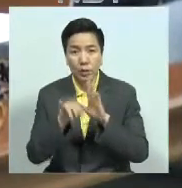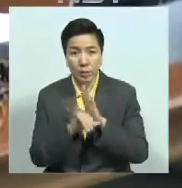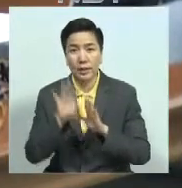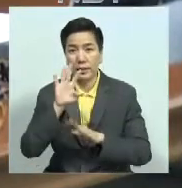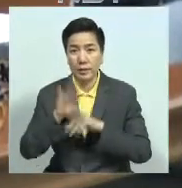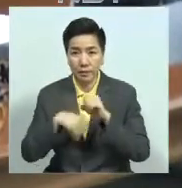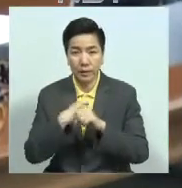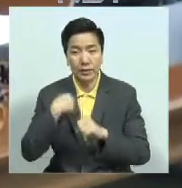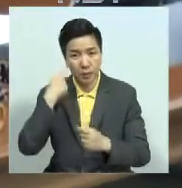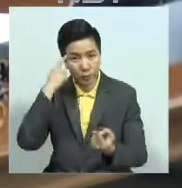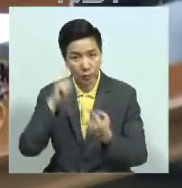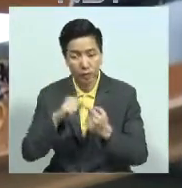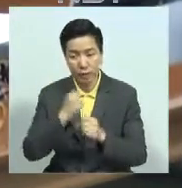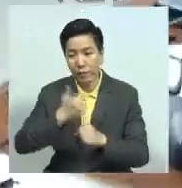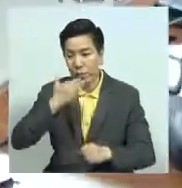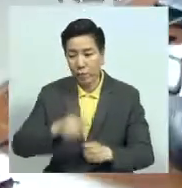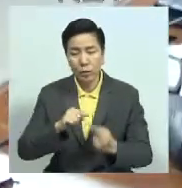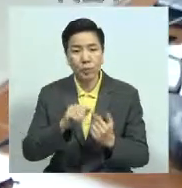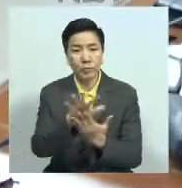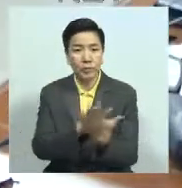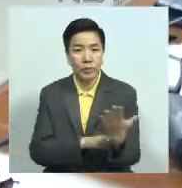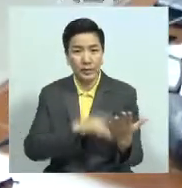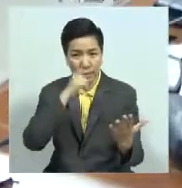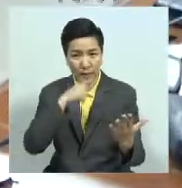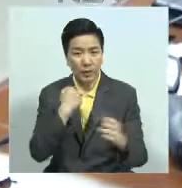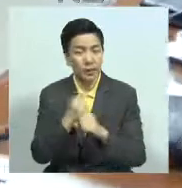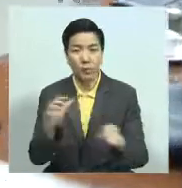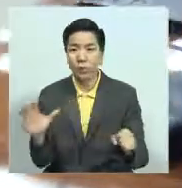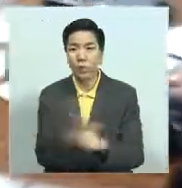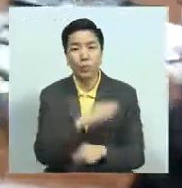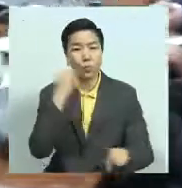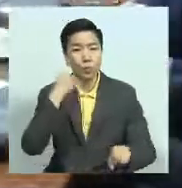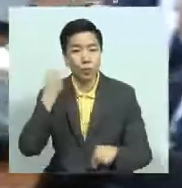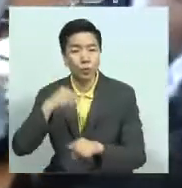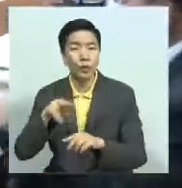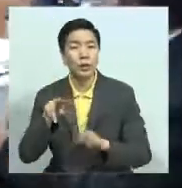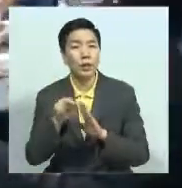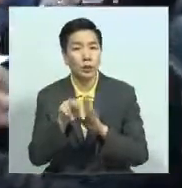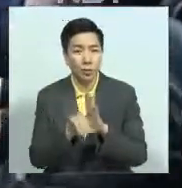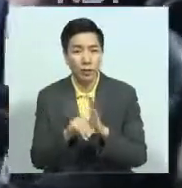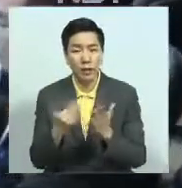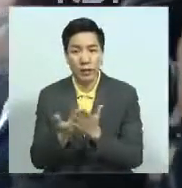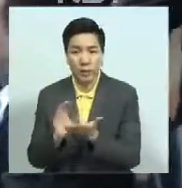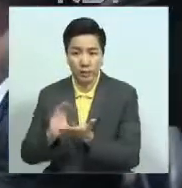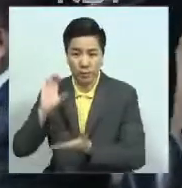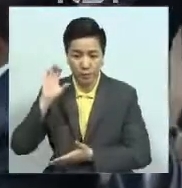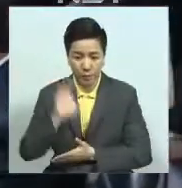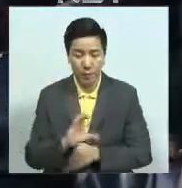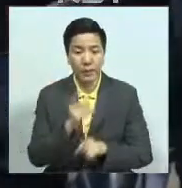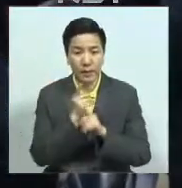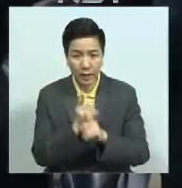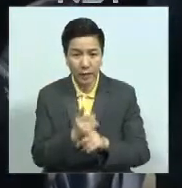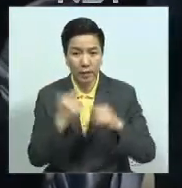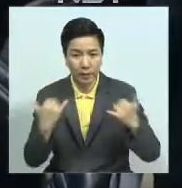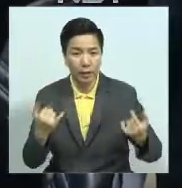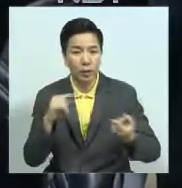ปีที่ต้องการสร้างความยั่งยืนของประเทศครอบคลุมในทุกมิติโดยทุกนโยบายนะครับอยู่บนพื้นฐานงบประมาณที่ได้จัดสรรเอาไว้ได้นะ